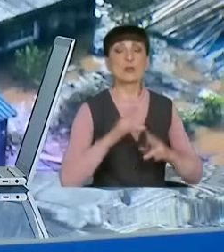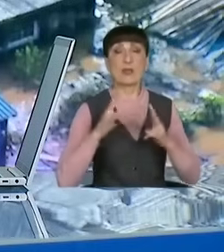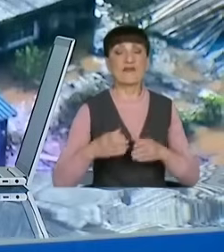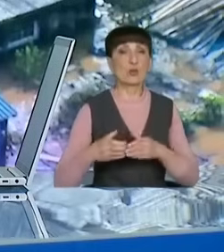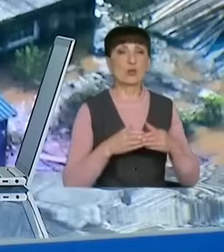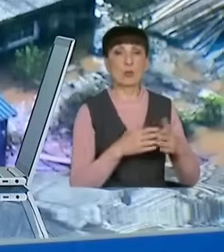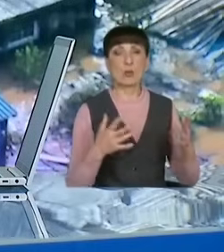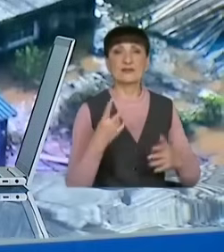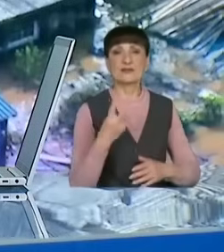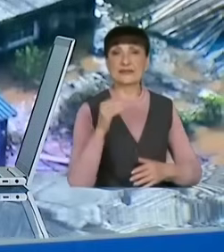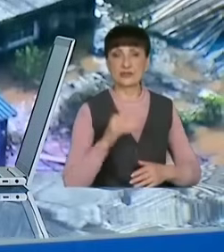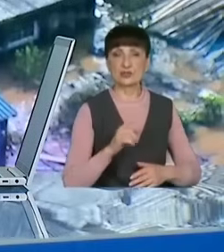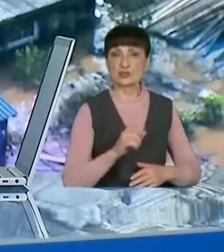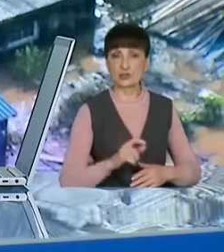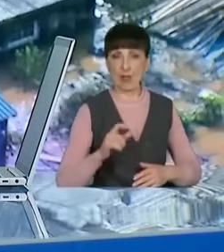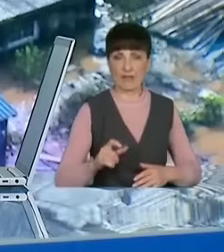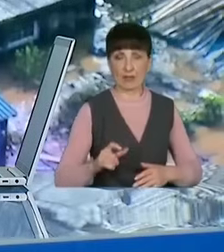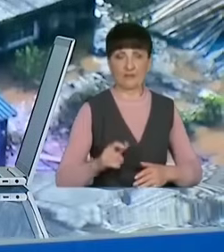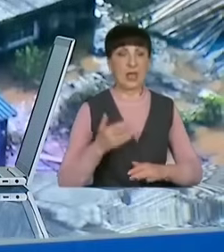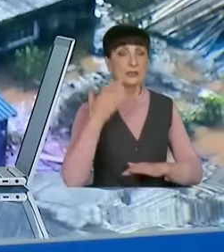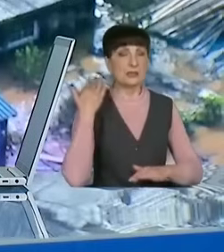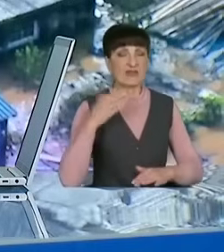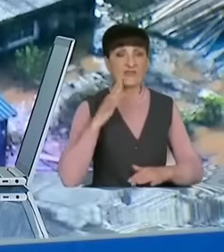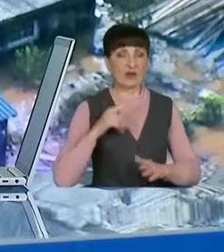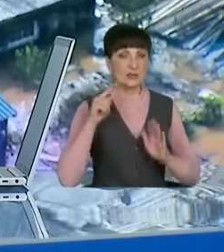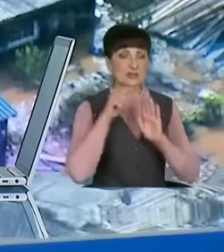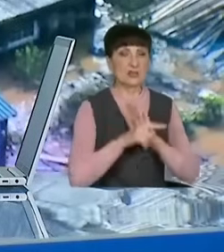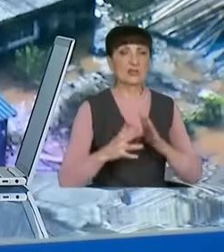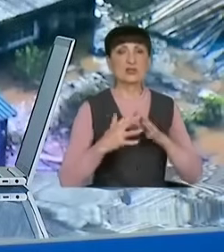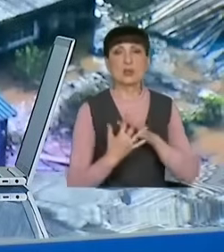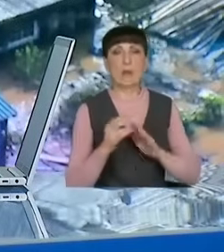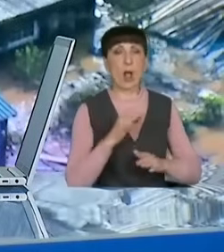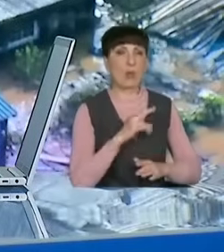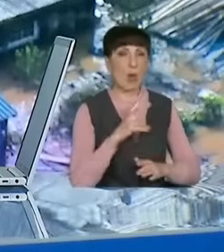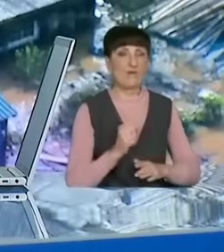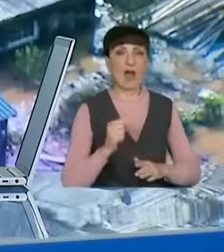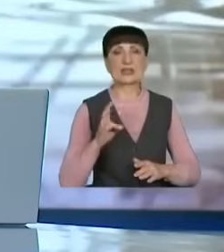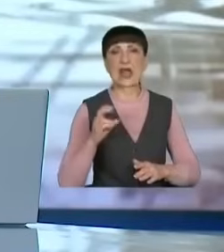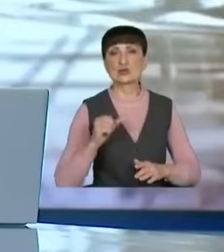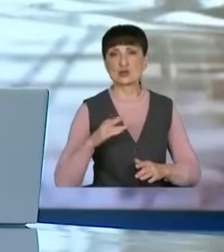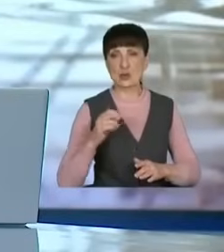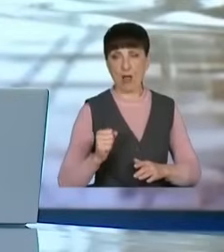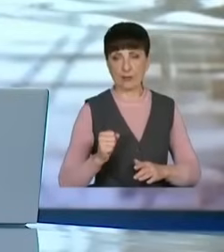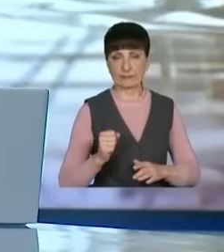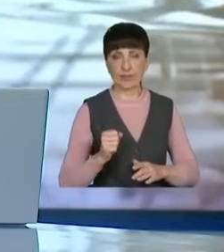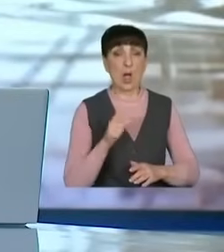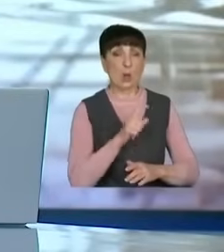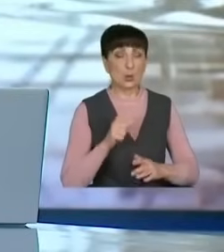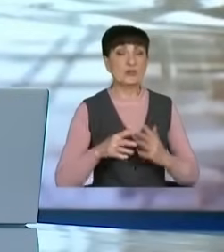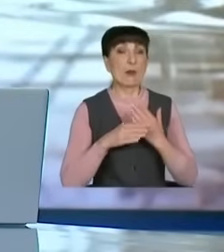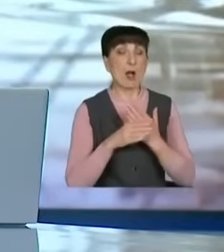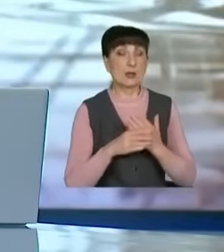эвакуированы больше 2000 человек. Недавно вода зашла в села Боголюбово и Надежка. Жителям